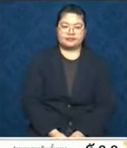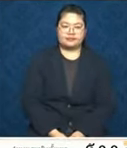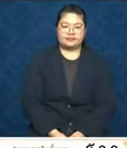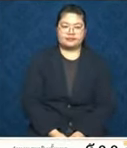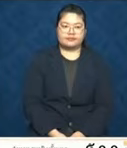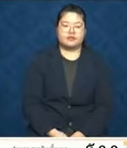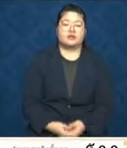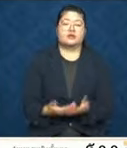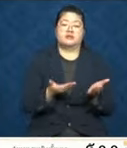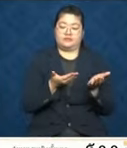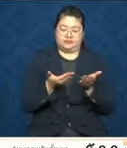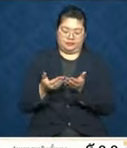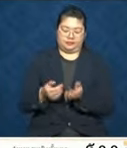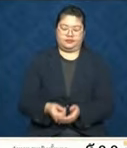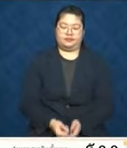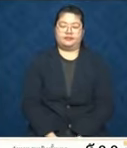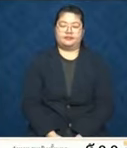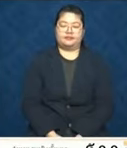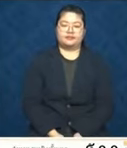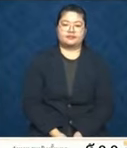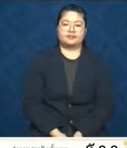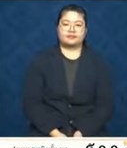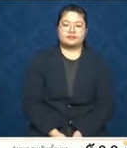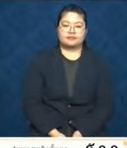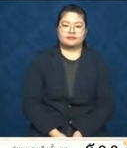วัชระยาวหัสสันครับ